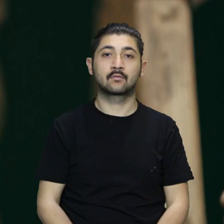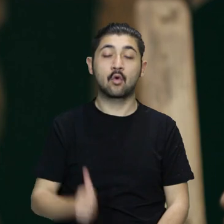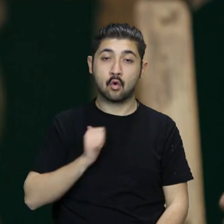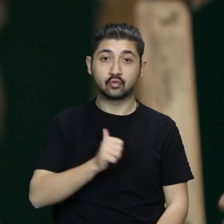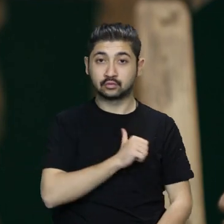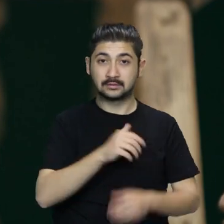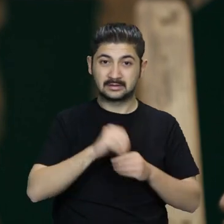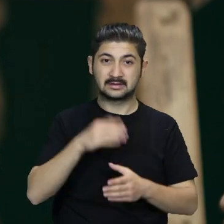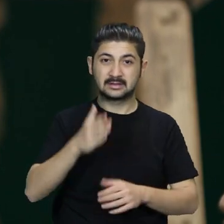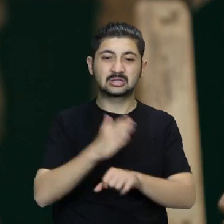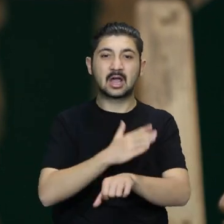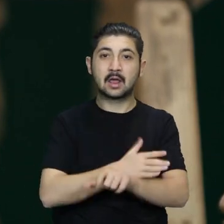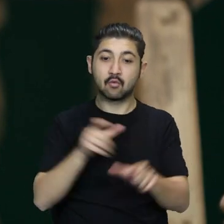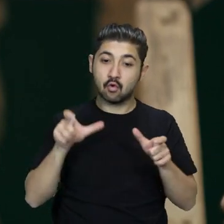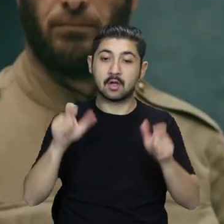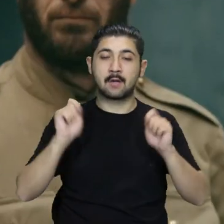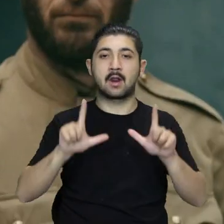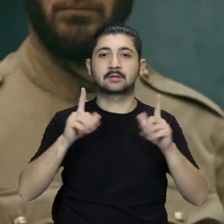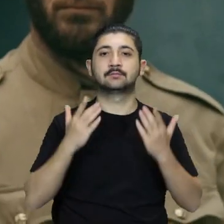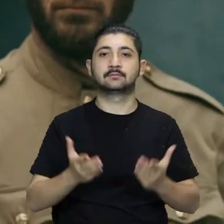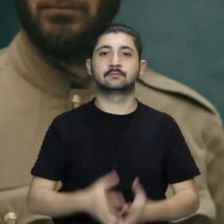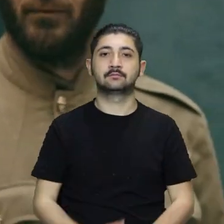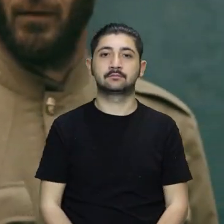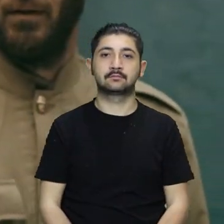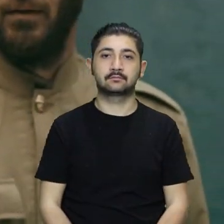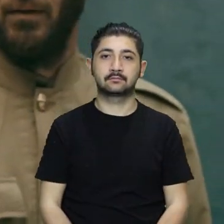Ordumuzu, şehrimizi korumamız gerek.